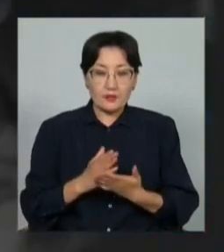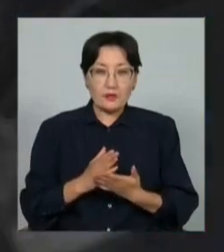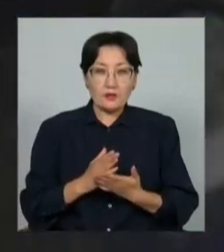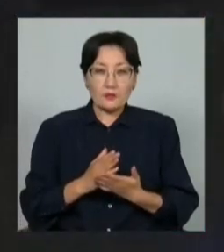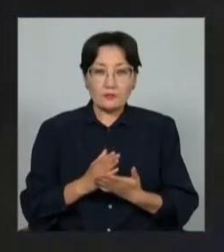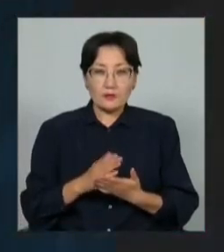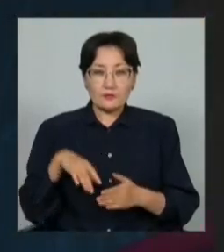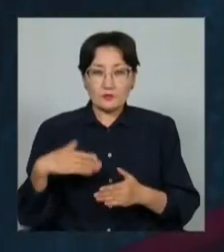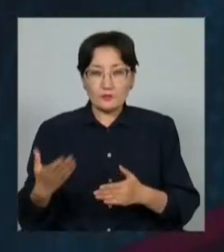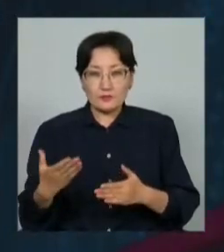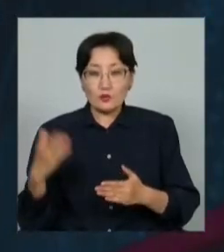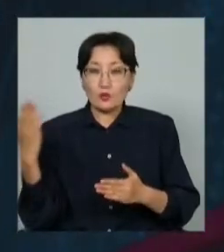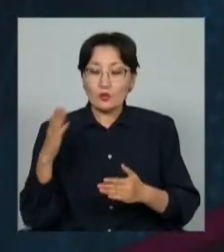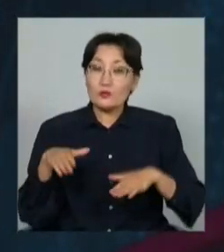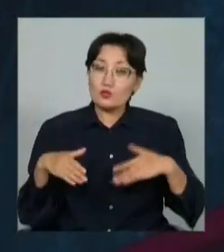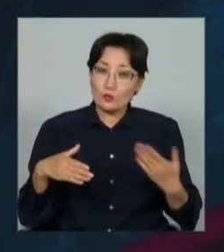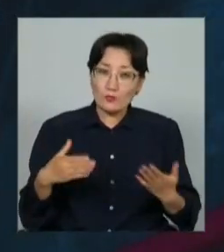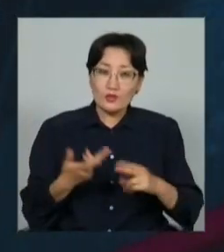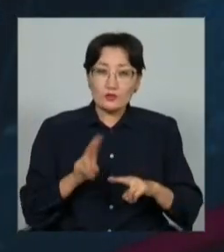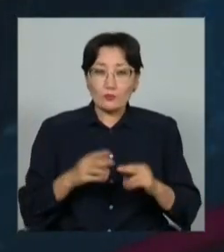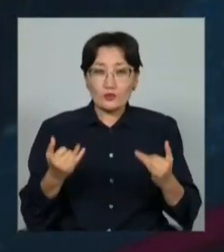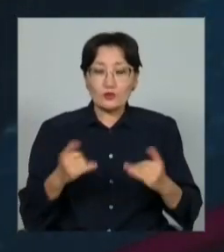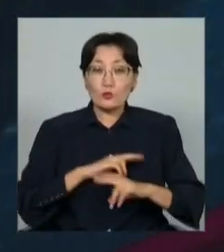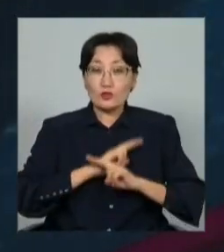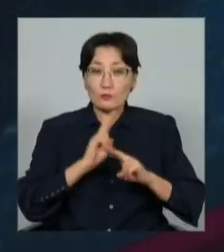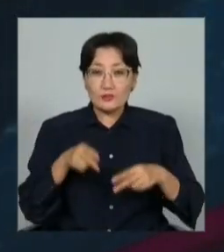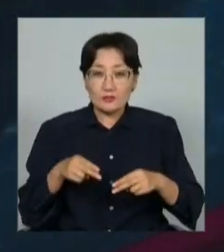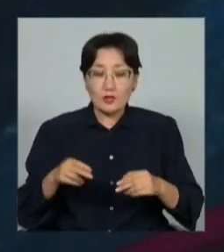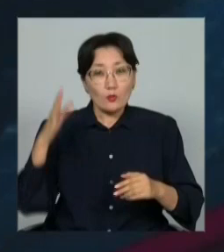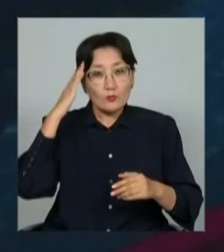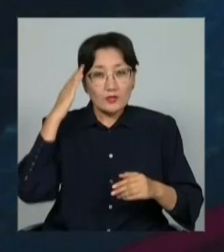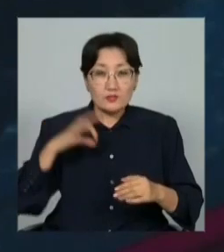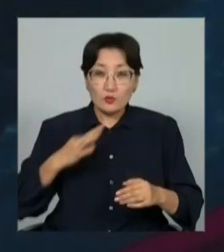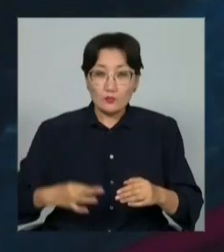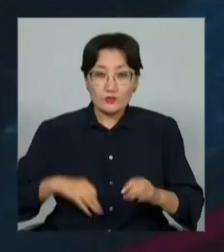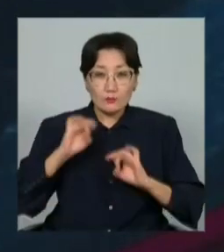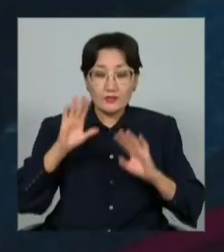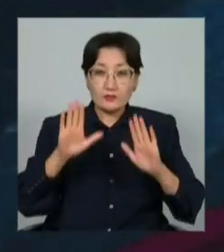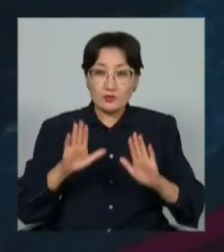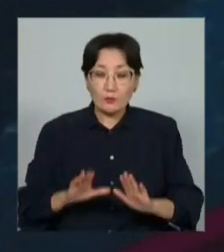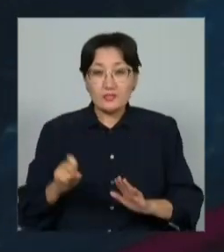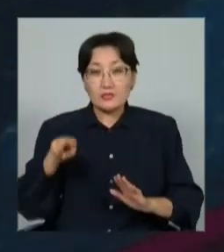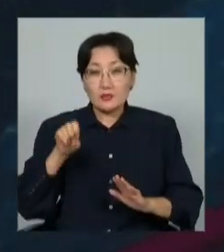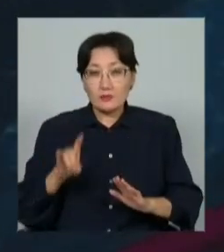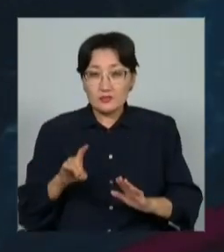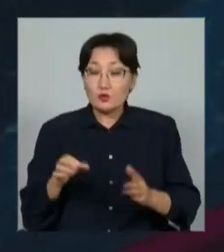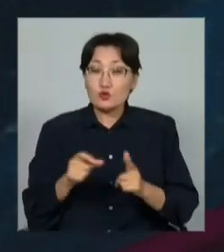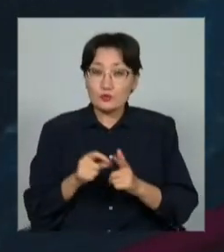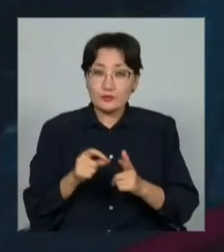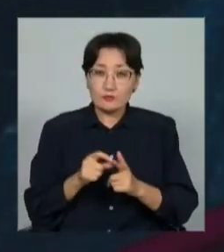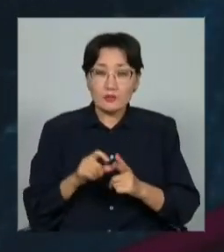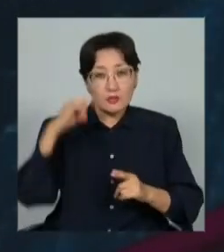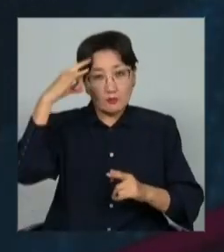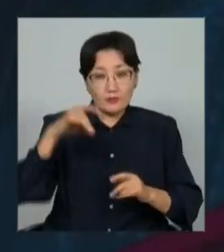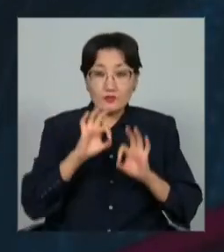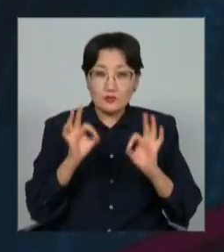Әдебиет оң қолым, ал кино сол қолым. Бұл бүгін ғана өмірден өткен талантты ол белгілі режиссер Сатыбалды Нарымбетовтің сөзі.